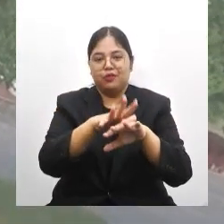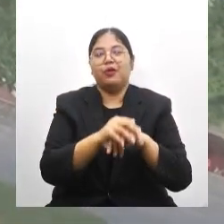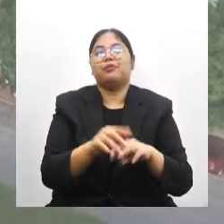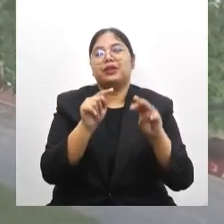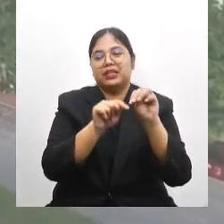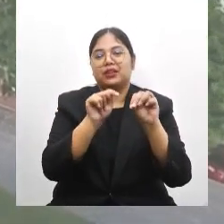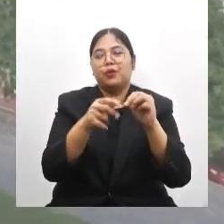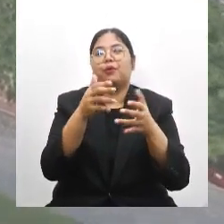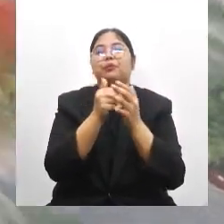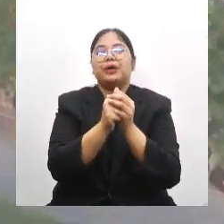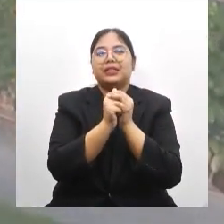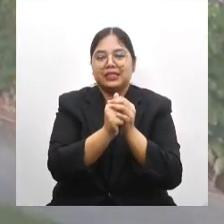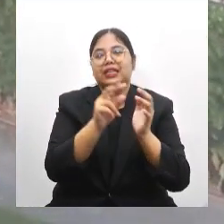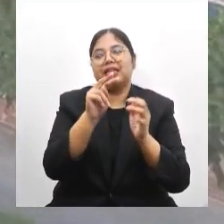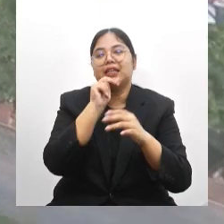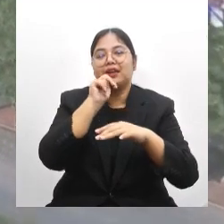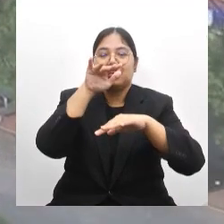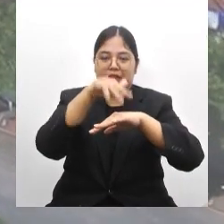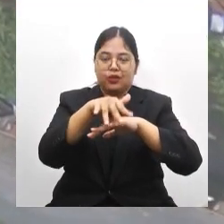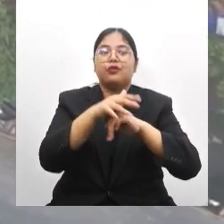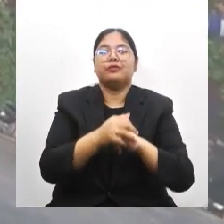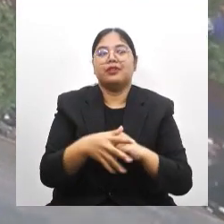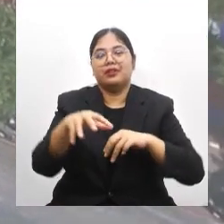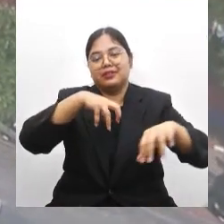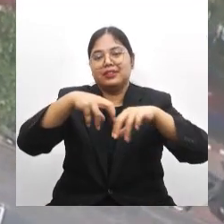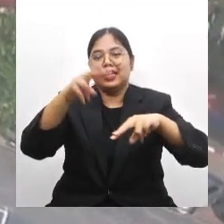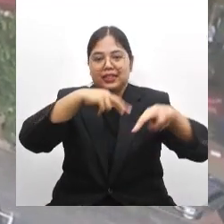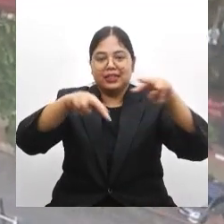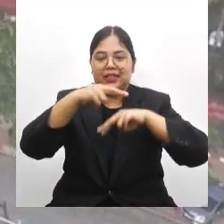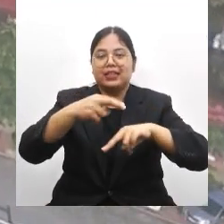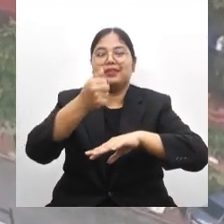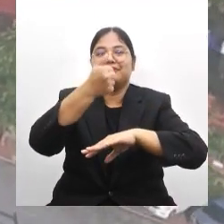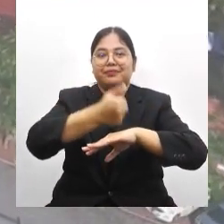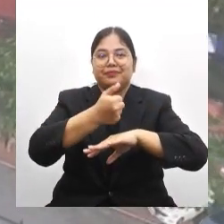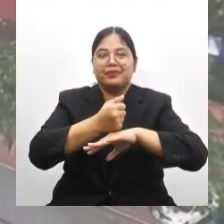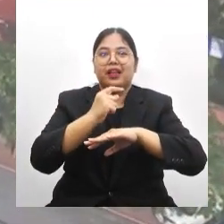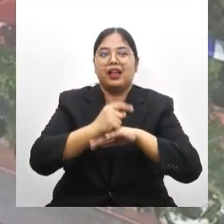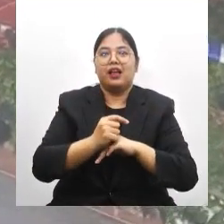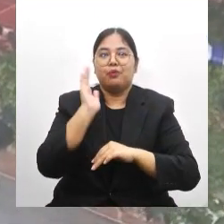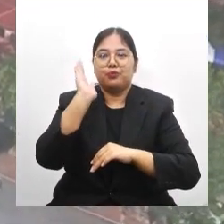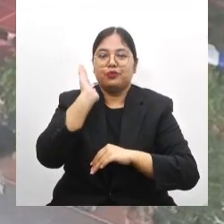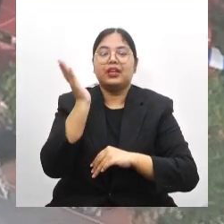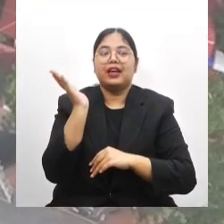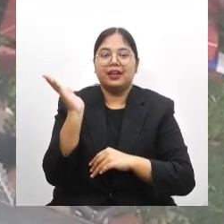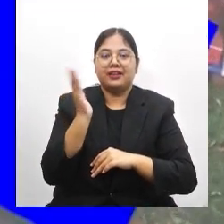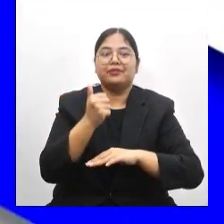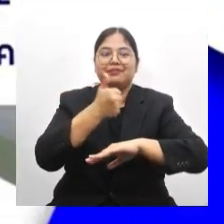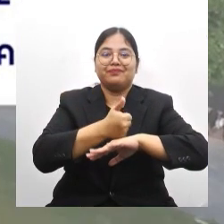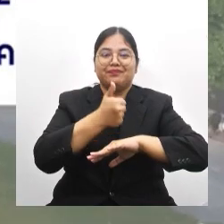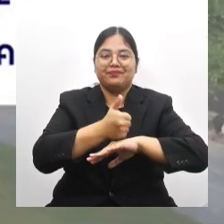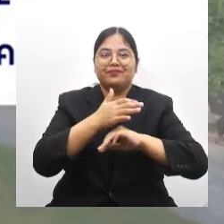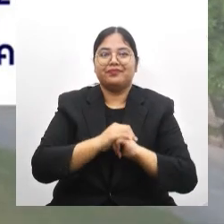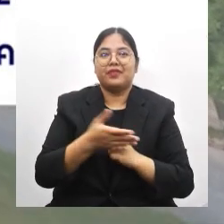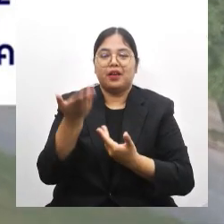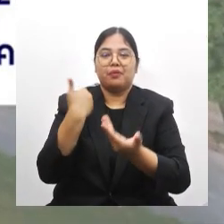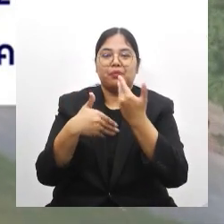าปราจินบุรีนครนายกจัดการเรียนการสอนภายใต้การบริหารงานของนายอภิเชษฐ์ชมพูผู้อำนวยการโรงเรียนประวั